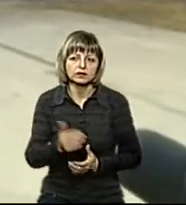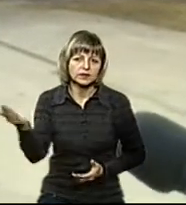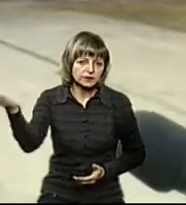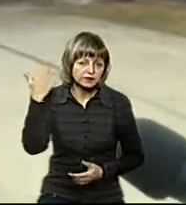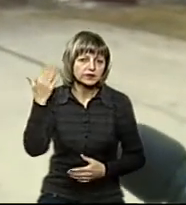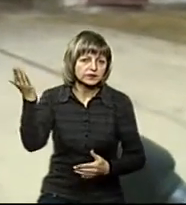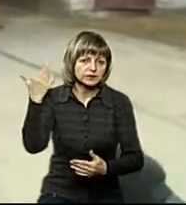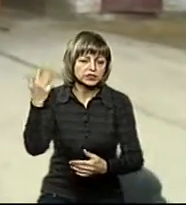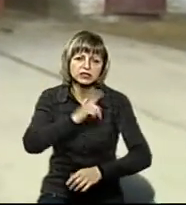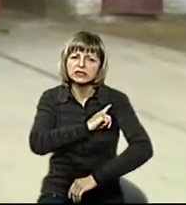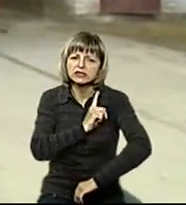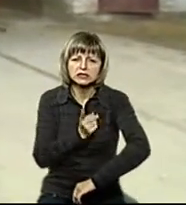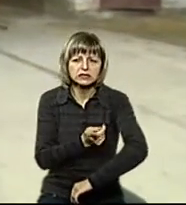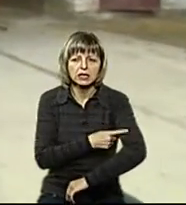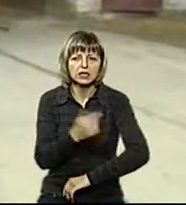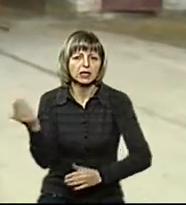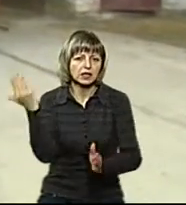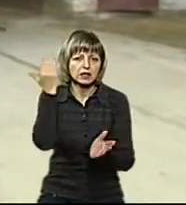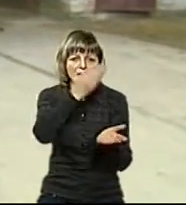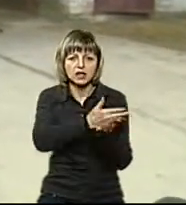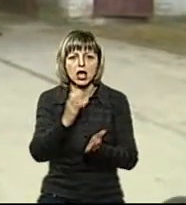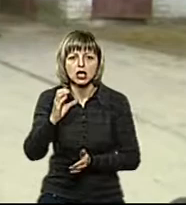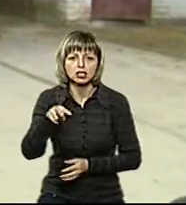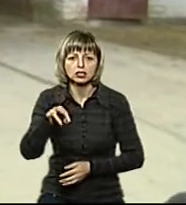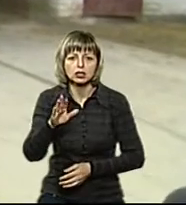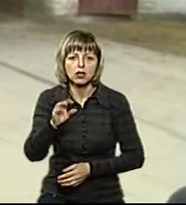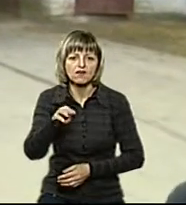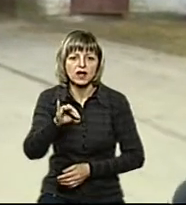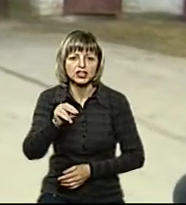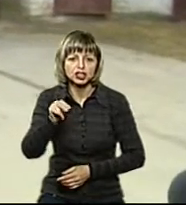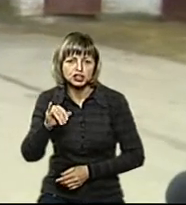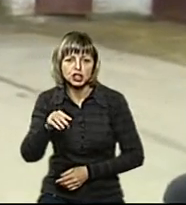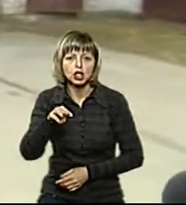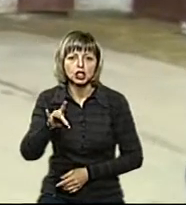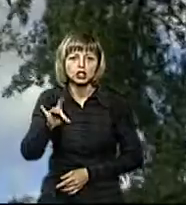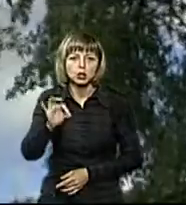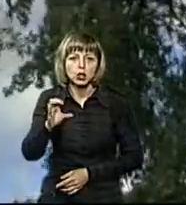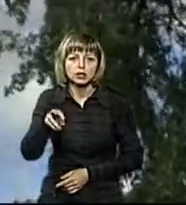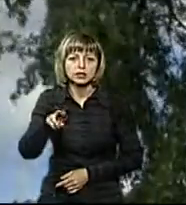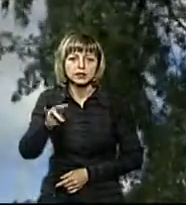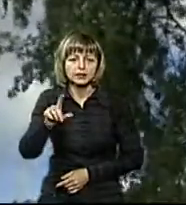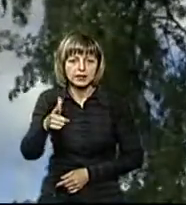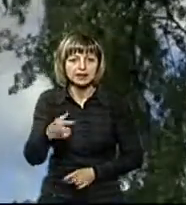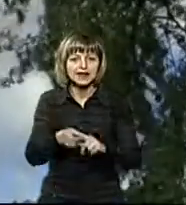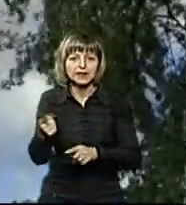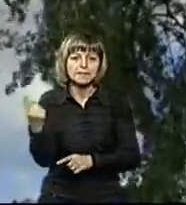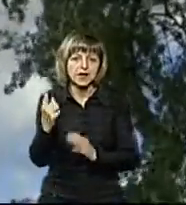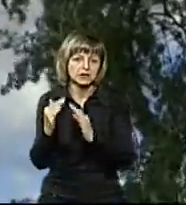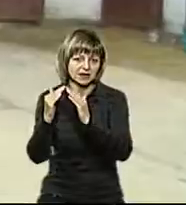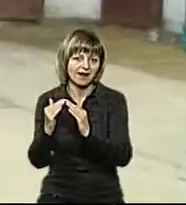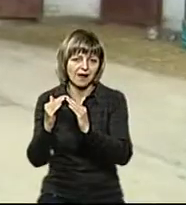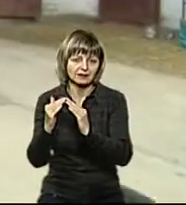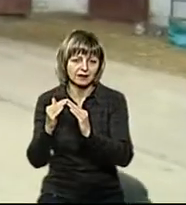Звідти вітер ураган. Що він так ішов боком і на Словатичі, на Тростянець ту сторону. То якраз це перша хата? Це перша хата, да, це